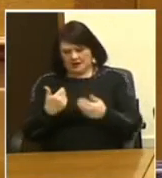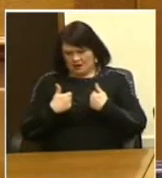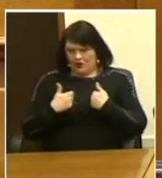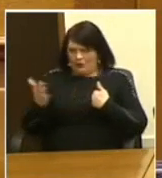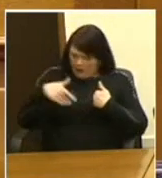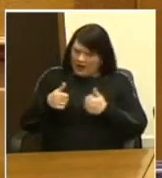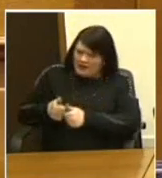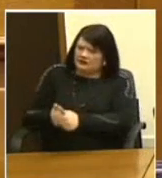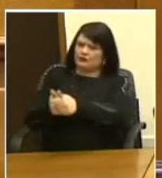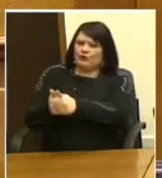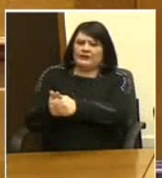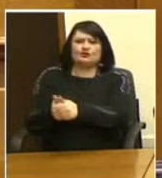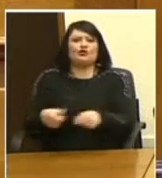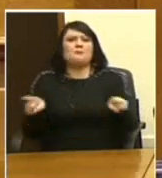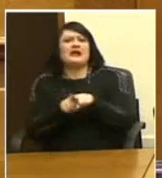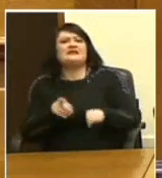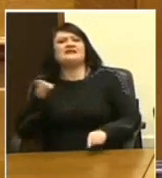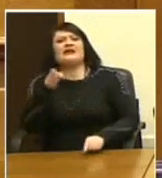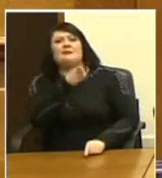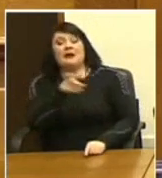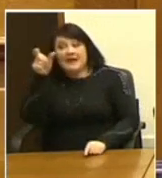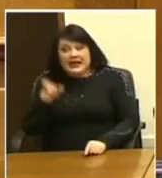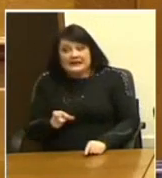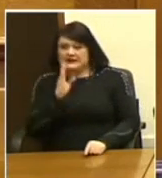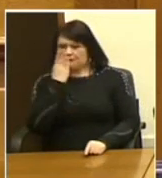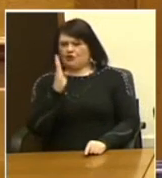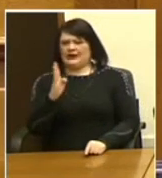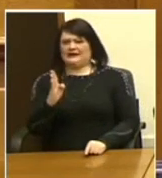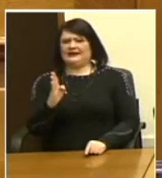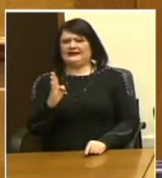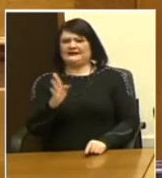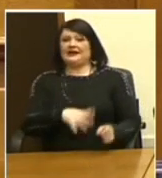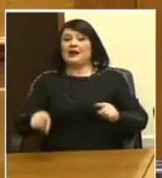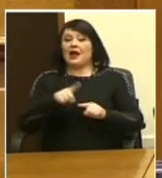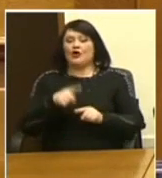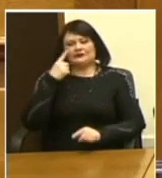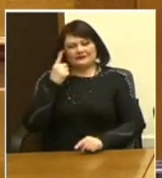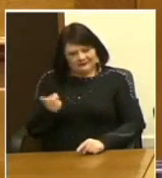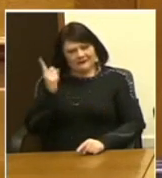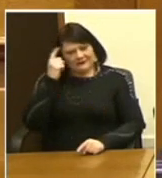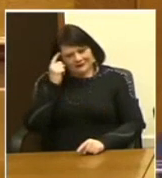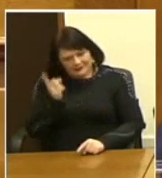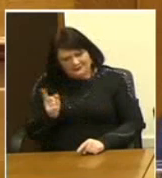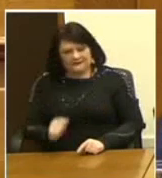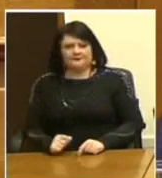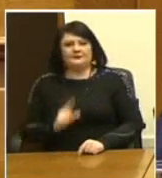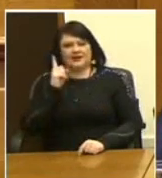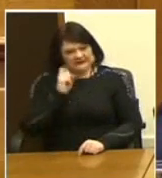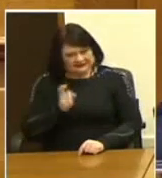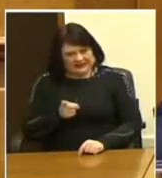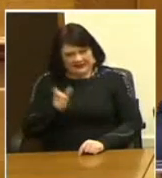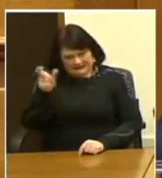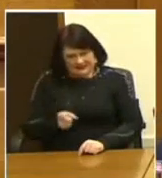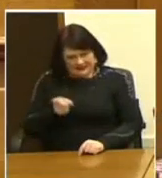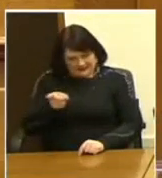ακολουθήσω. Όμως όλα τα κάνετε υποκριτικά, κύριε Μητσοτάκη, και ο ελληνικός λαός το παρακολουθεί αυτό. Και ξέρετε κάτι, και εσείς, κύριοι